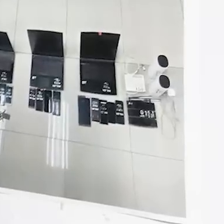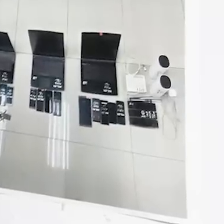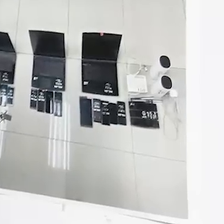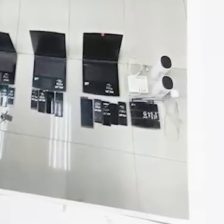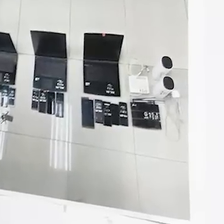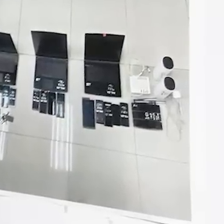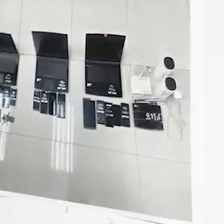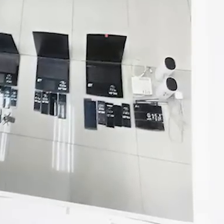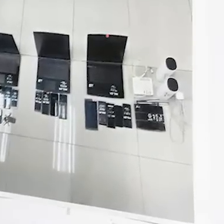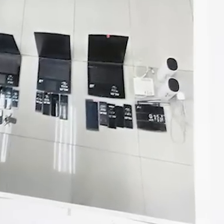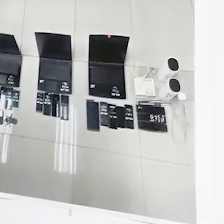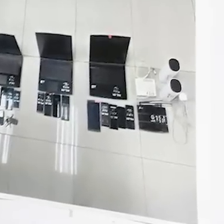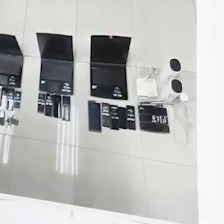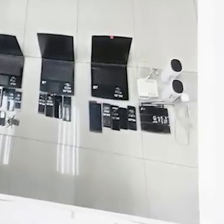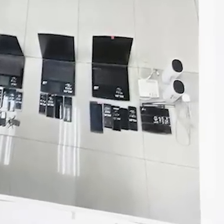identification